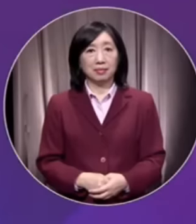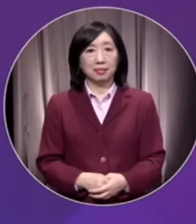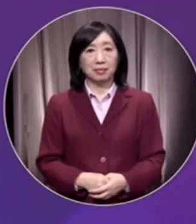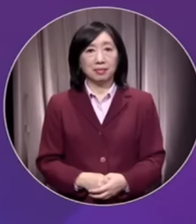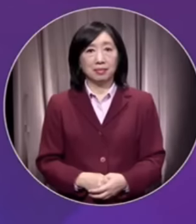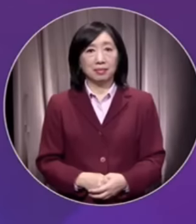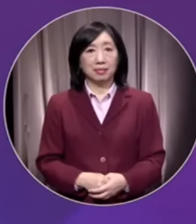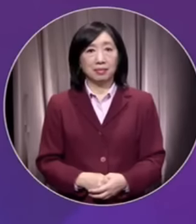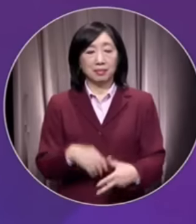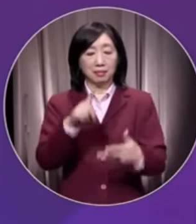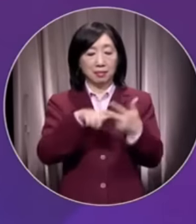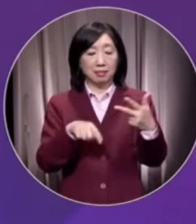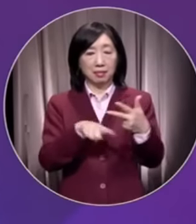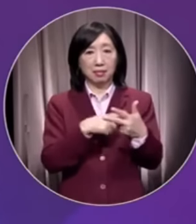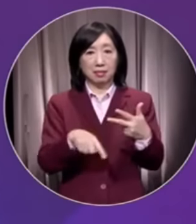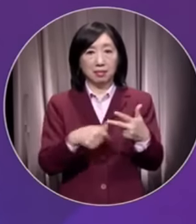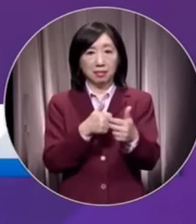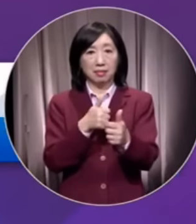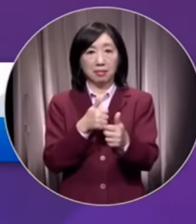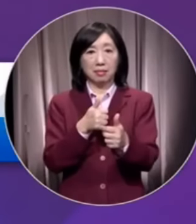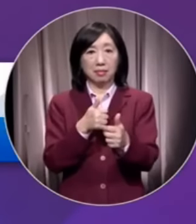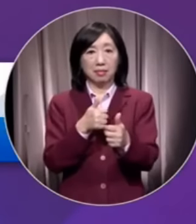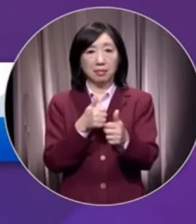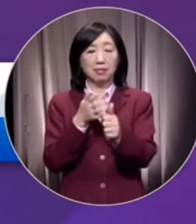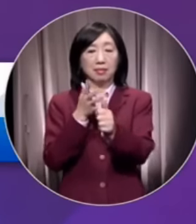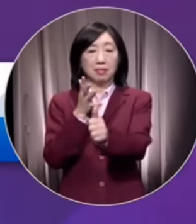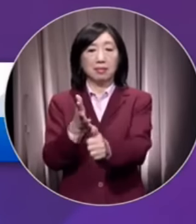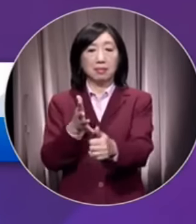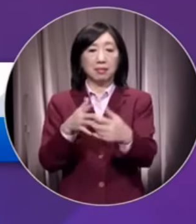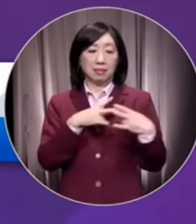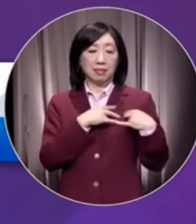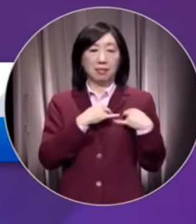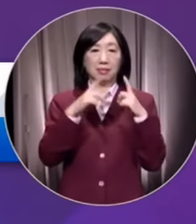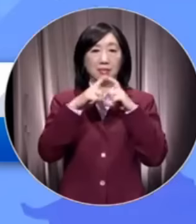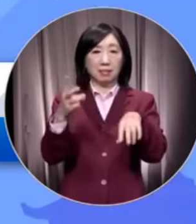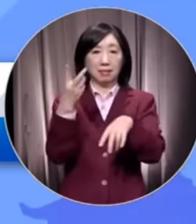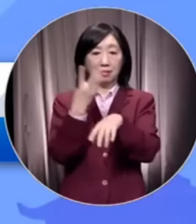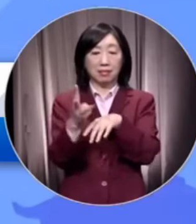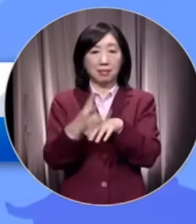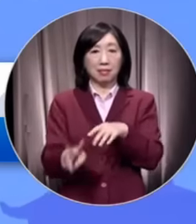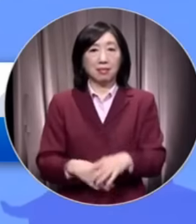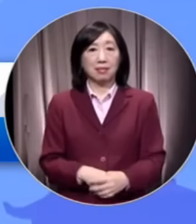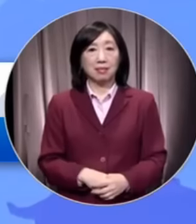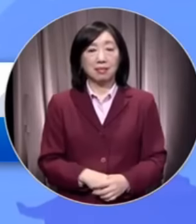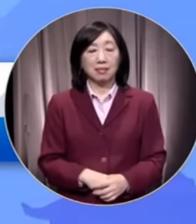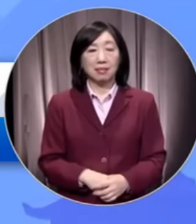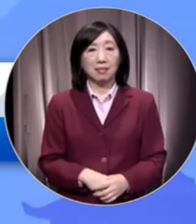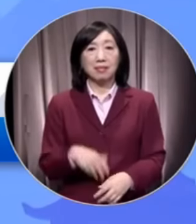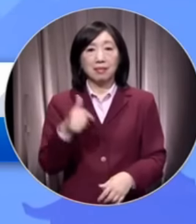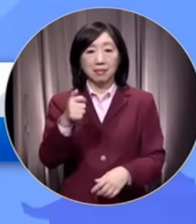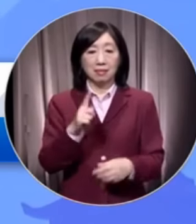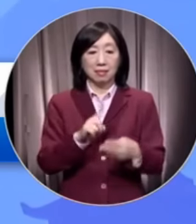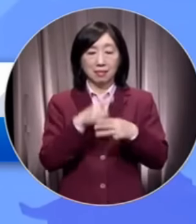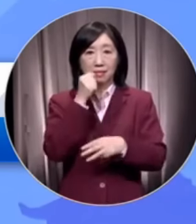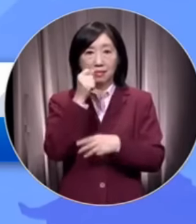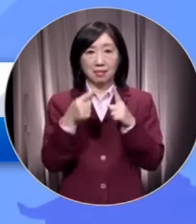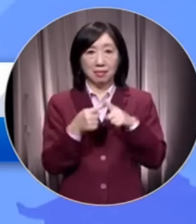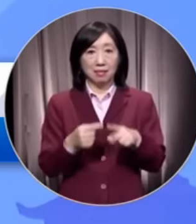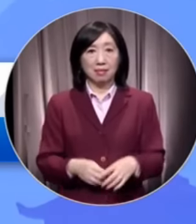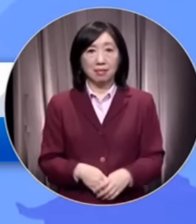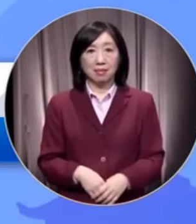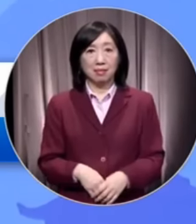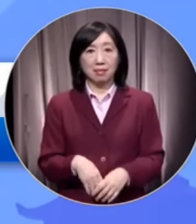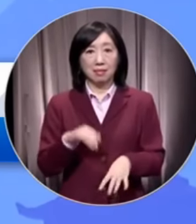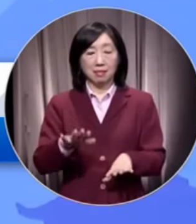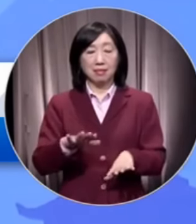朱立伦先生的提问，接下来请蔡英文女士回答，时间3分钟。 谢谢主持人。首先我要告